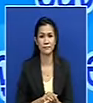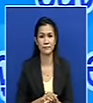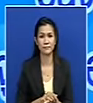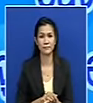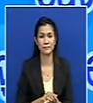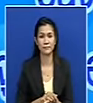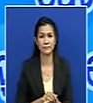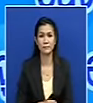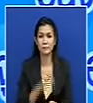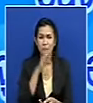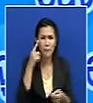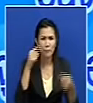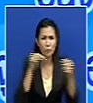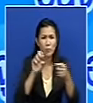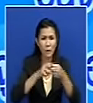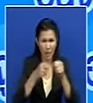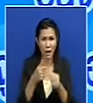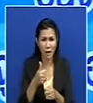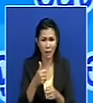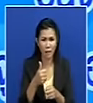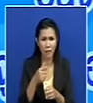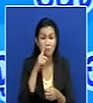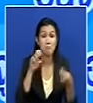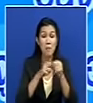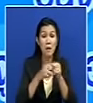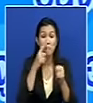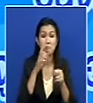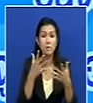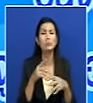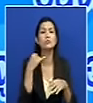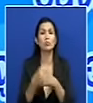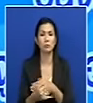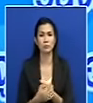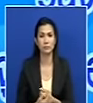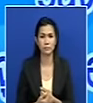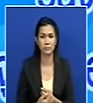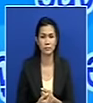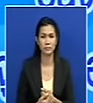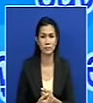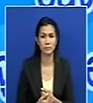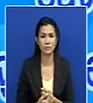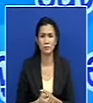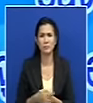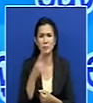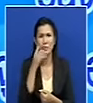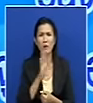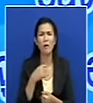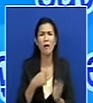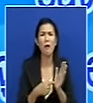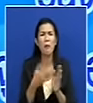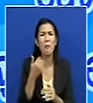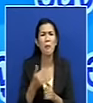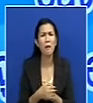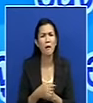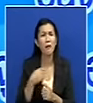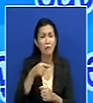เอาในสิ่งที่มันมีปัญหาได้ไหมไม่ได้ก็จบ ไปไม่ทัน ไม่ต้องแสดงอ่ะทำไมต้องแสดงอ่ะ